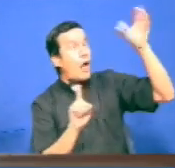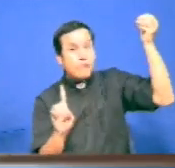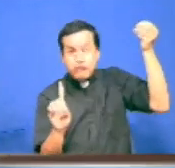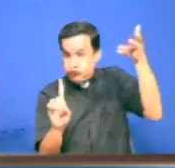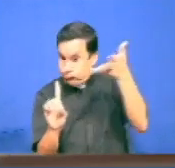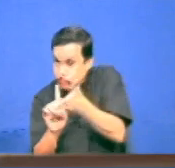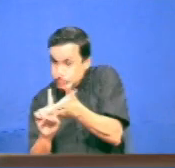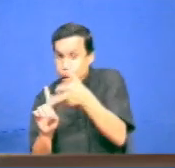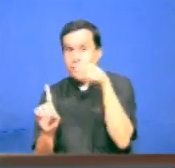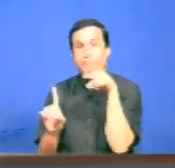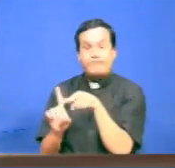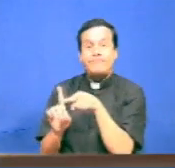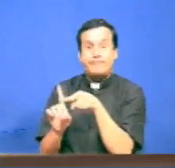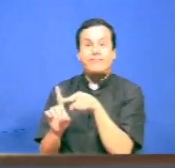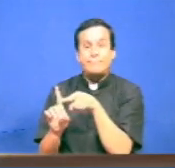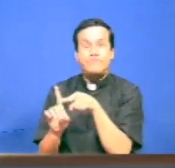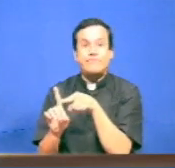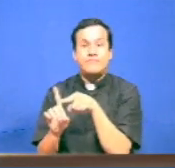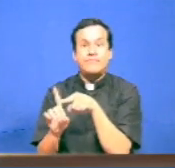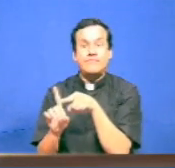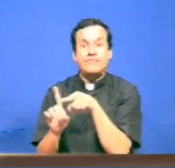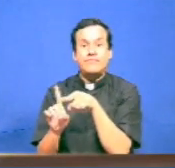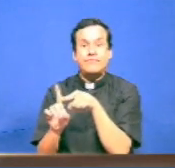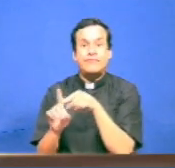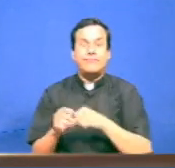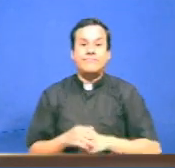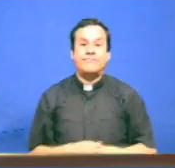yenu, kama mjuavyo wenyewe.